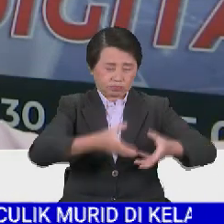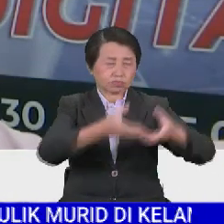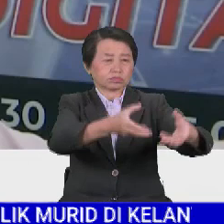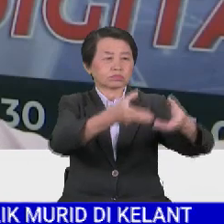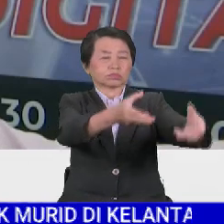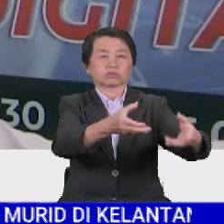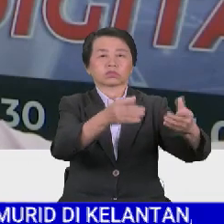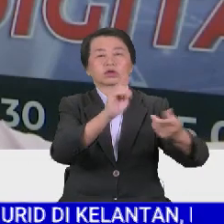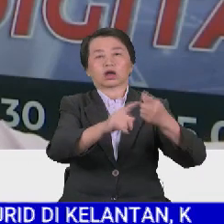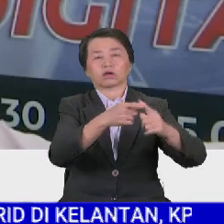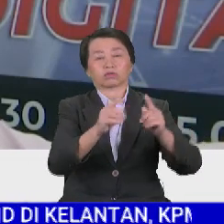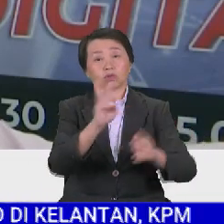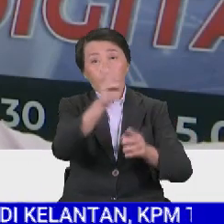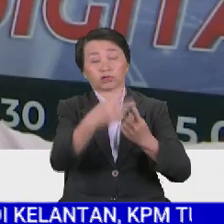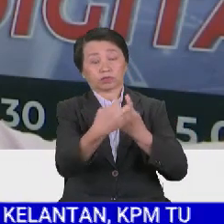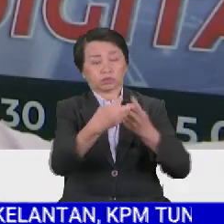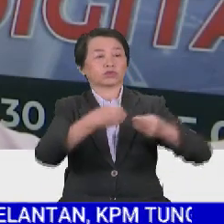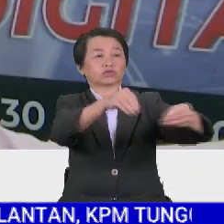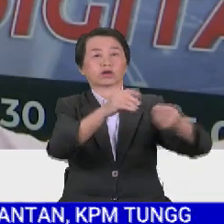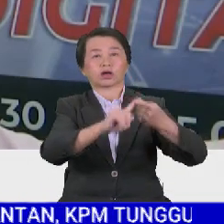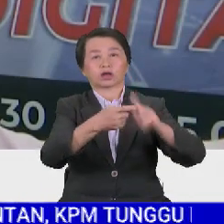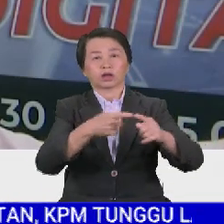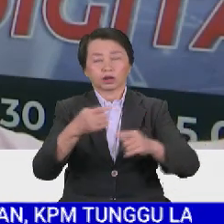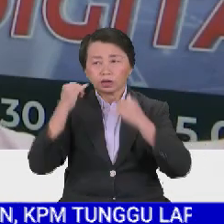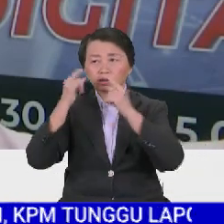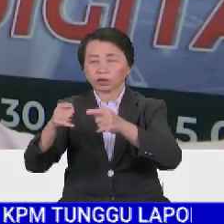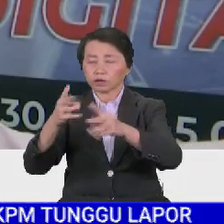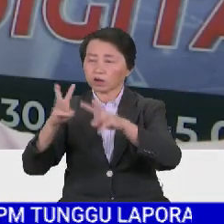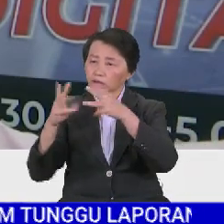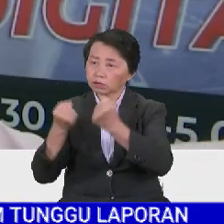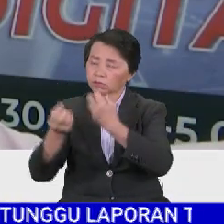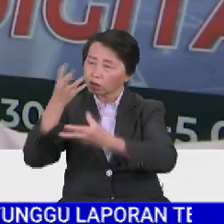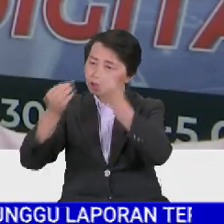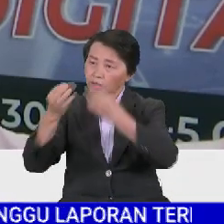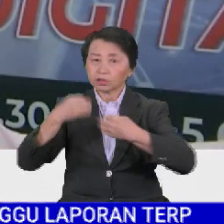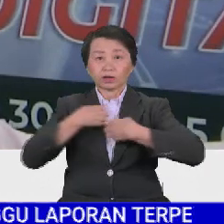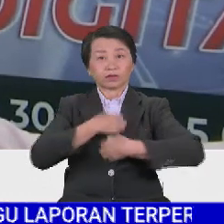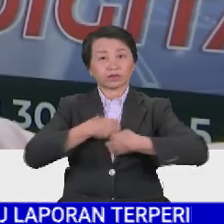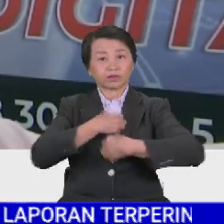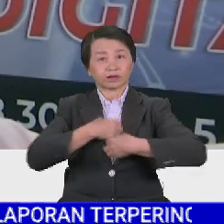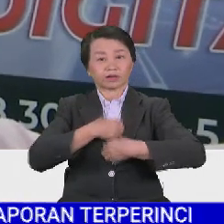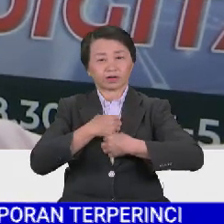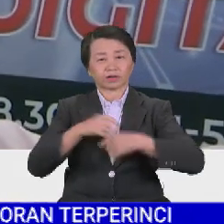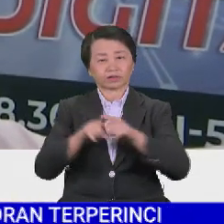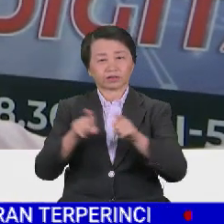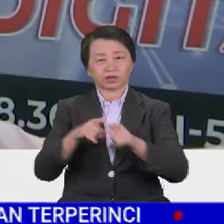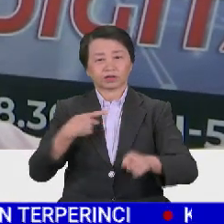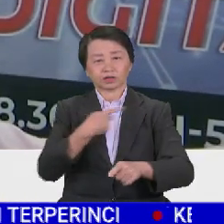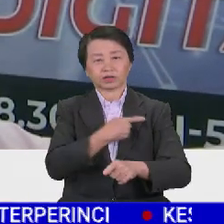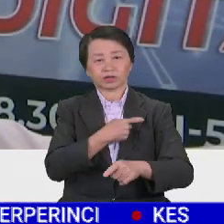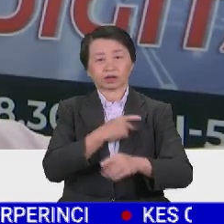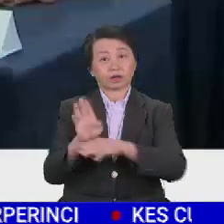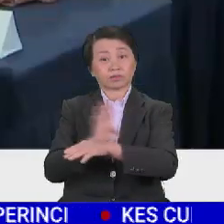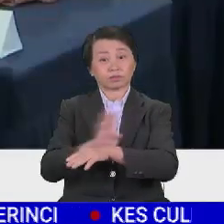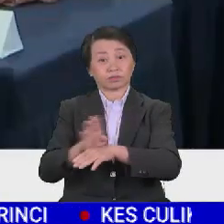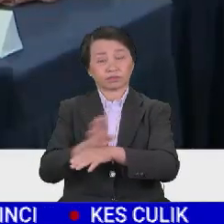kawan, WhatsApp saja. Bila sudah kami ada ilmu dan kami belajar di sini, kami rasa seronok. Macam seolah-olah kami yang